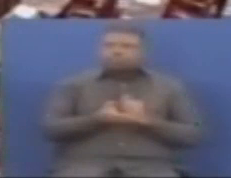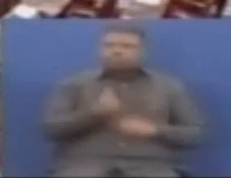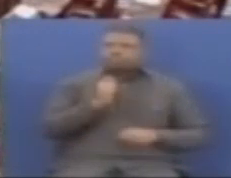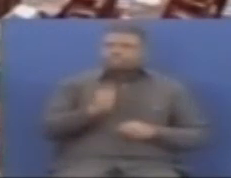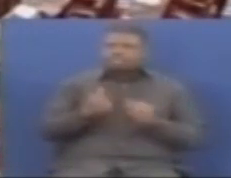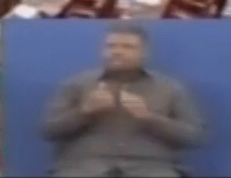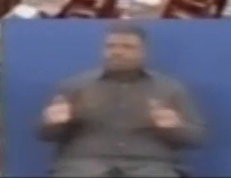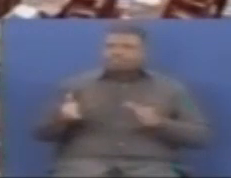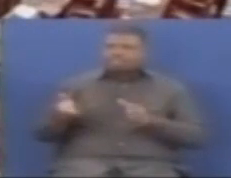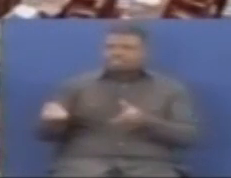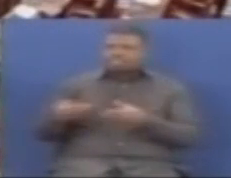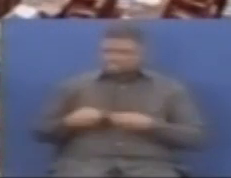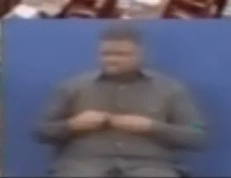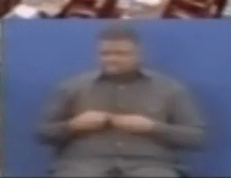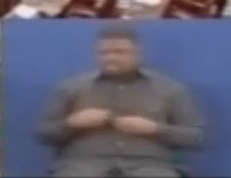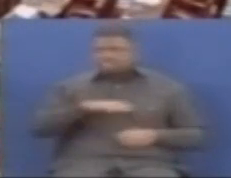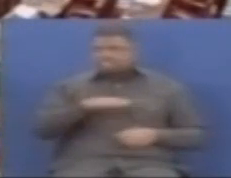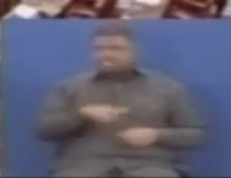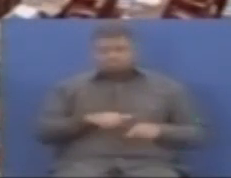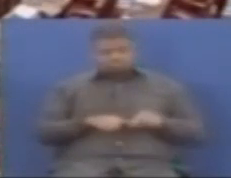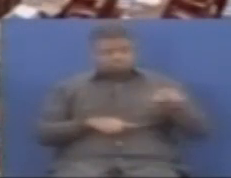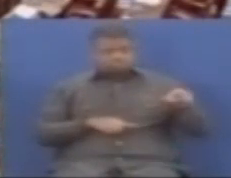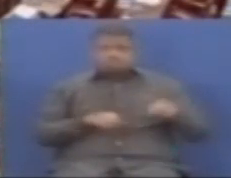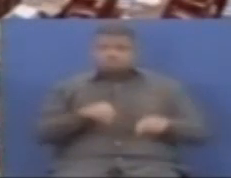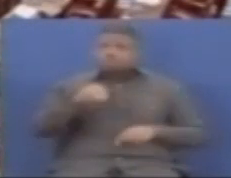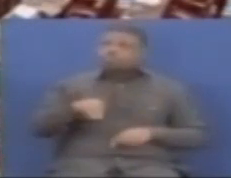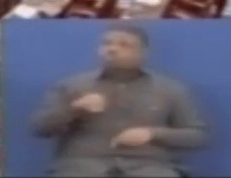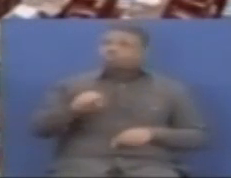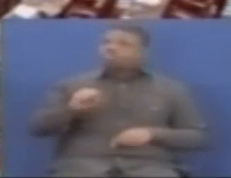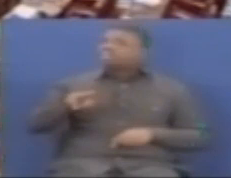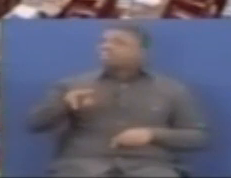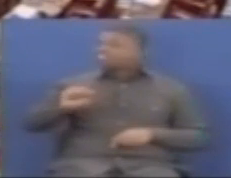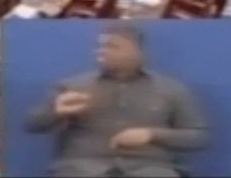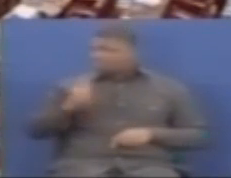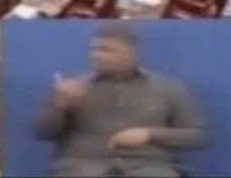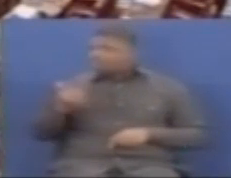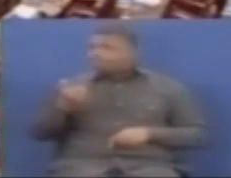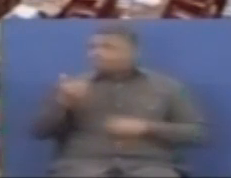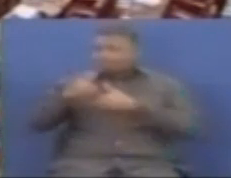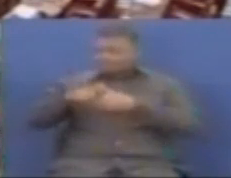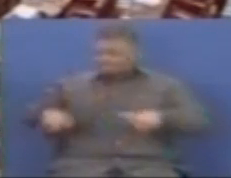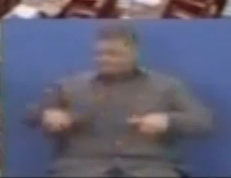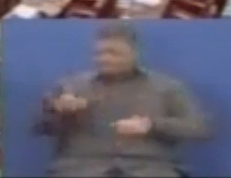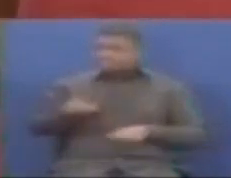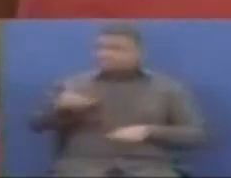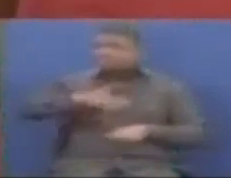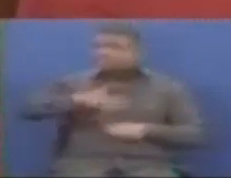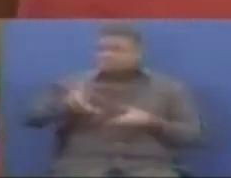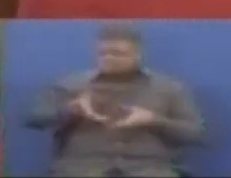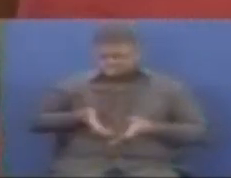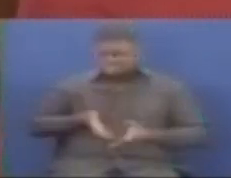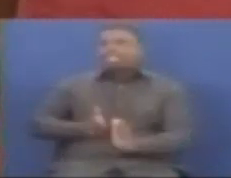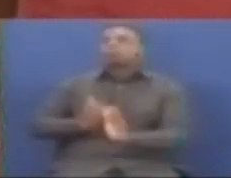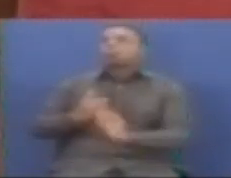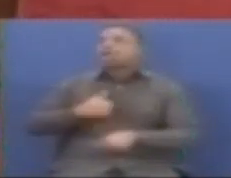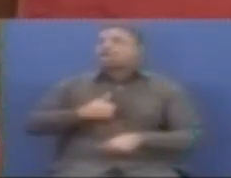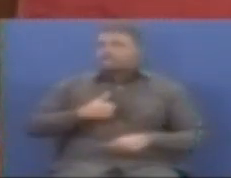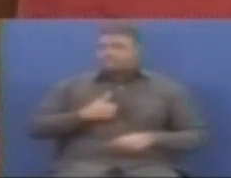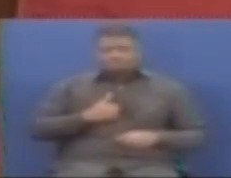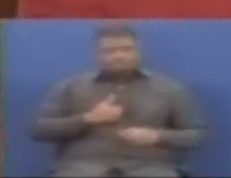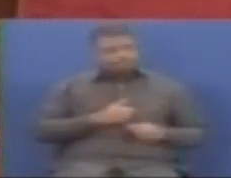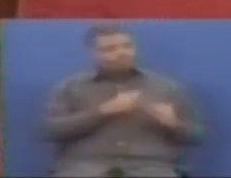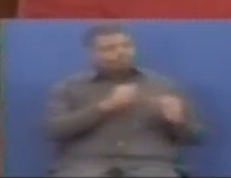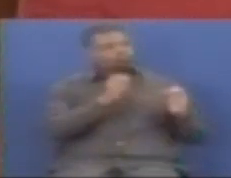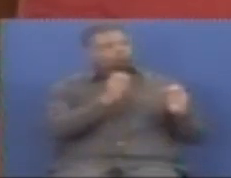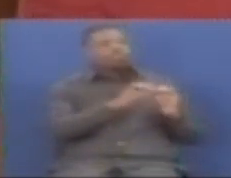Spika, jimbo la Mheshimiwa Mzava ni mpakani na kijiji changu cha Kongei ambako nimezaliwa. Mheshimiwa Naibu Spika, na umeme